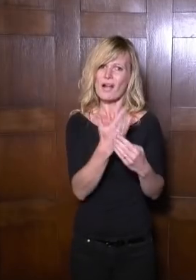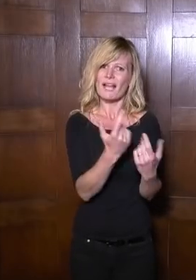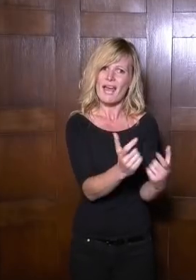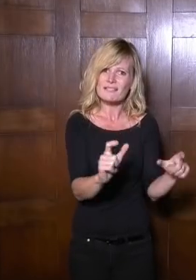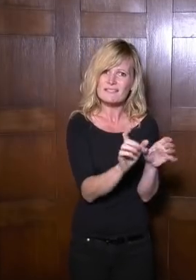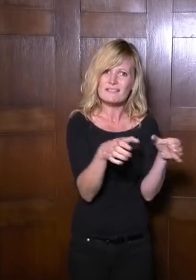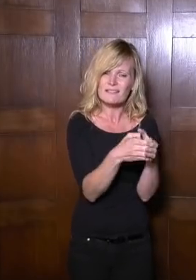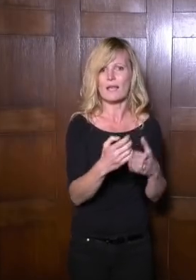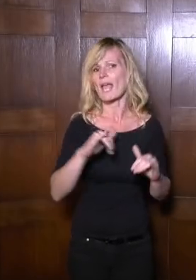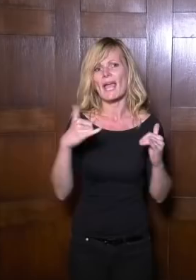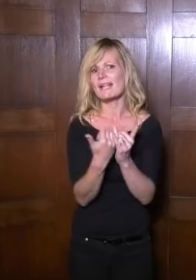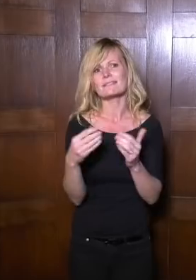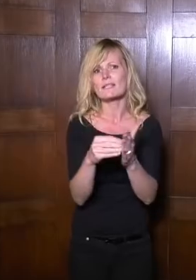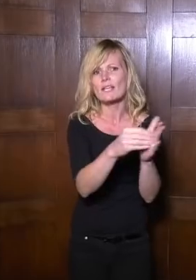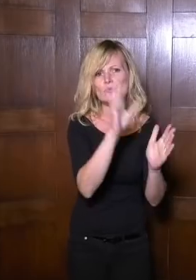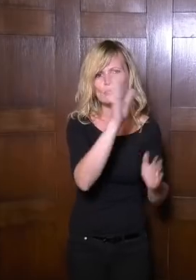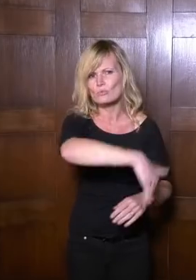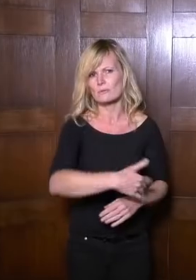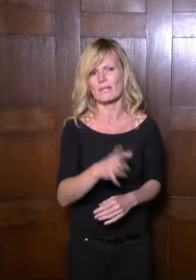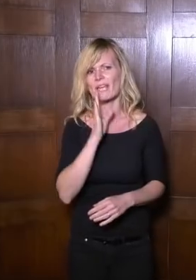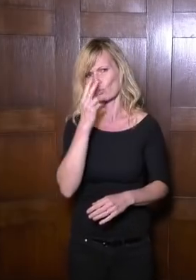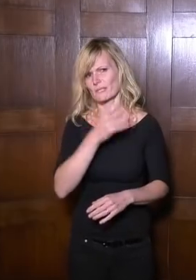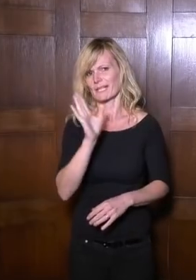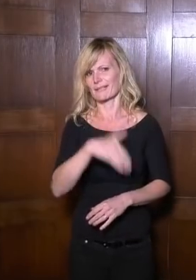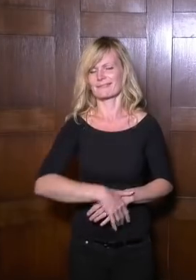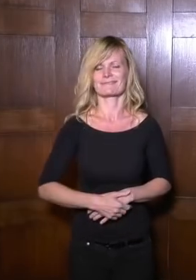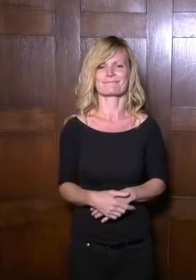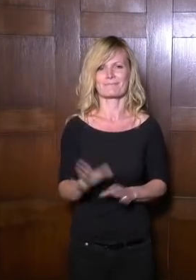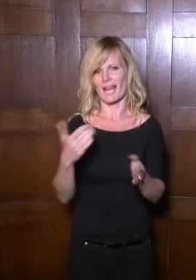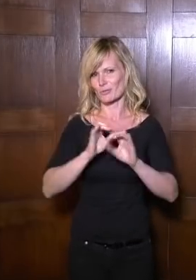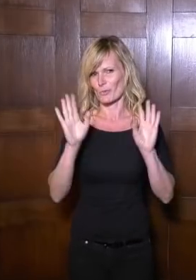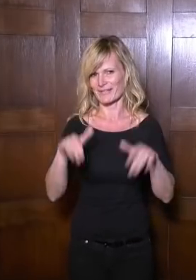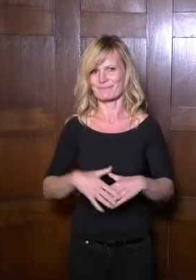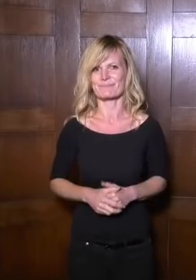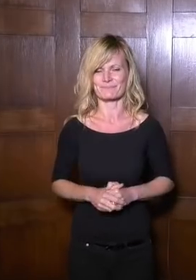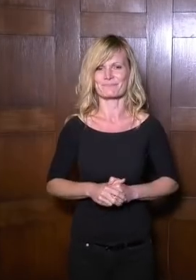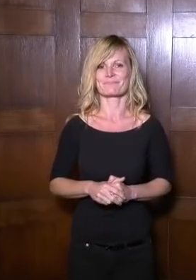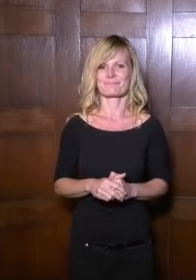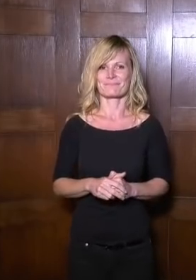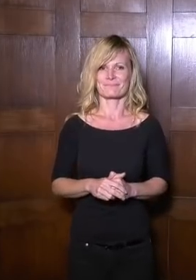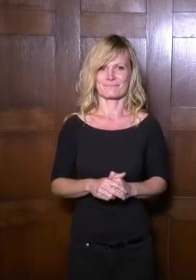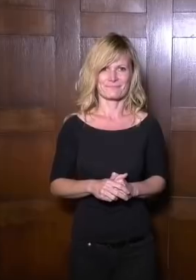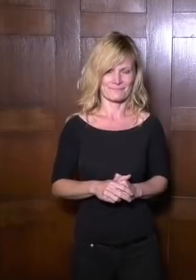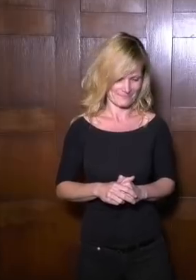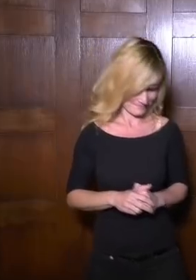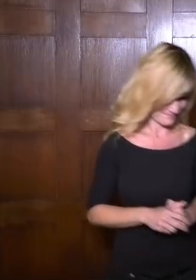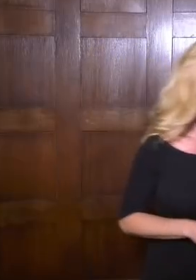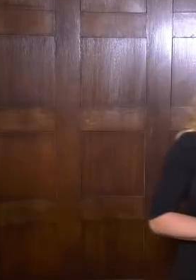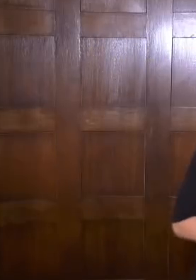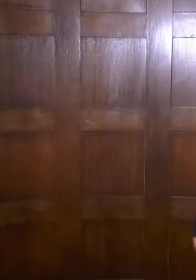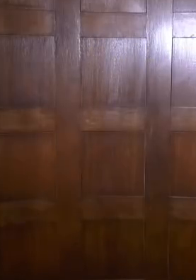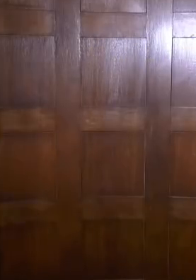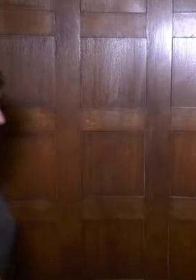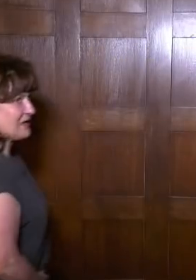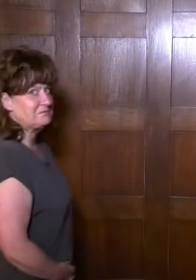die Eltern müssen nicht dazu. Die haben nie genug. Also alles okay. Das wär's. Ich weiß nicht, ob das protokolliert